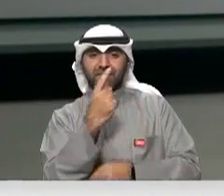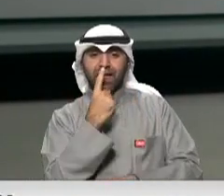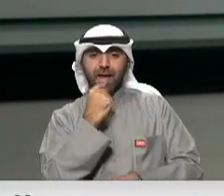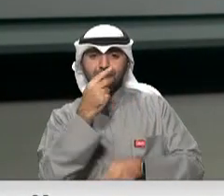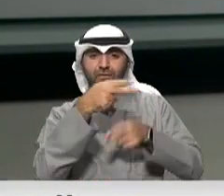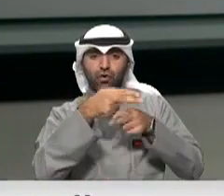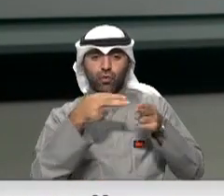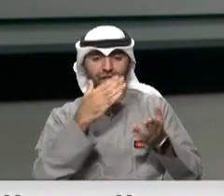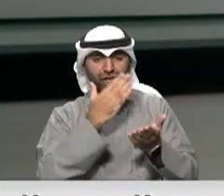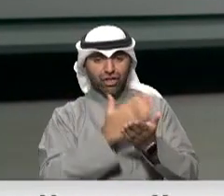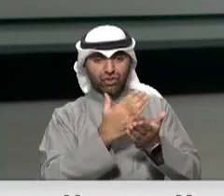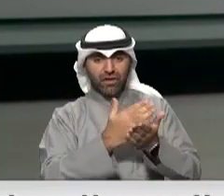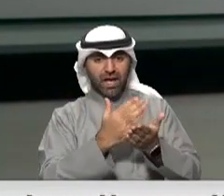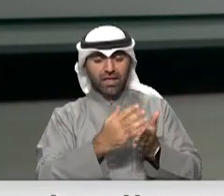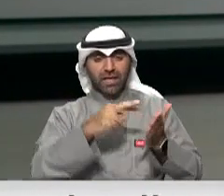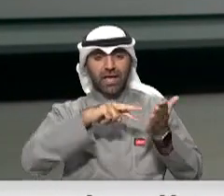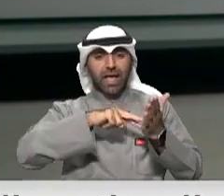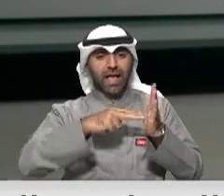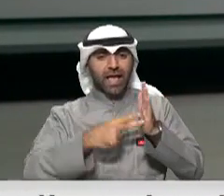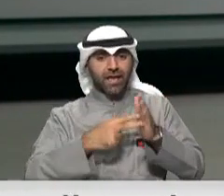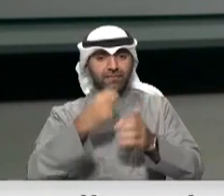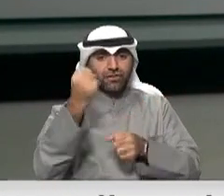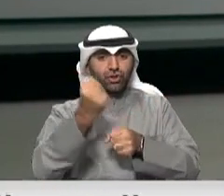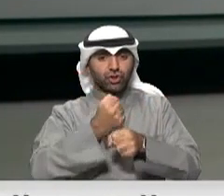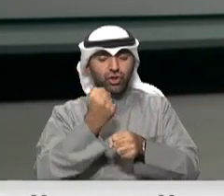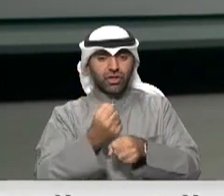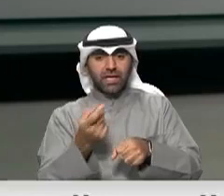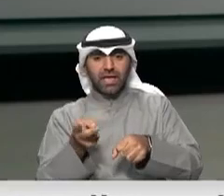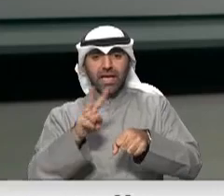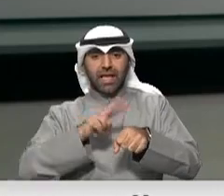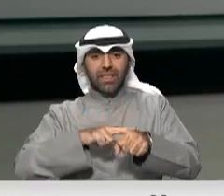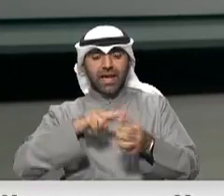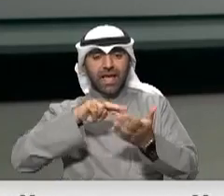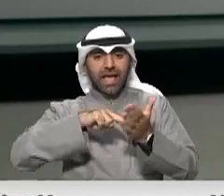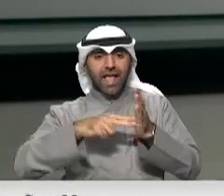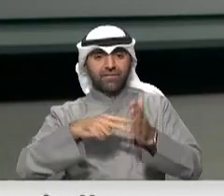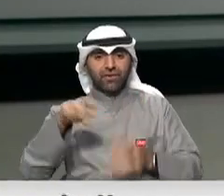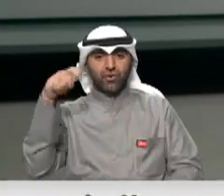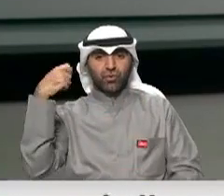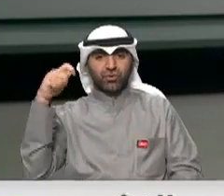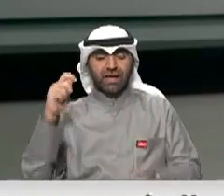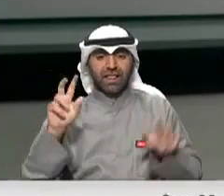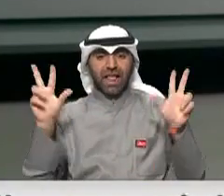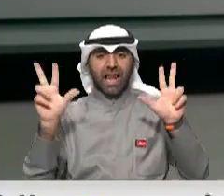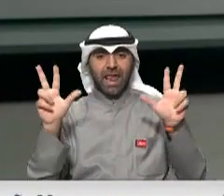خاصة التغطيات الإعلامية على شكل متواصل ومستمرة؟